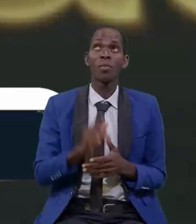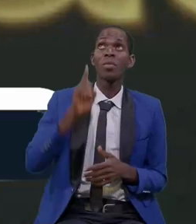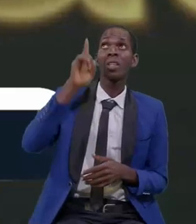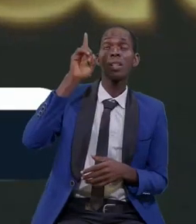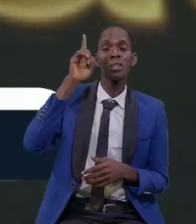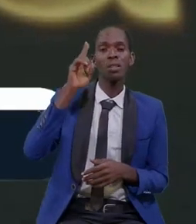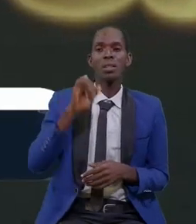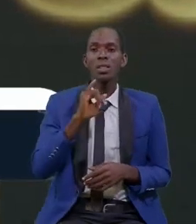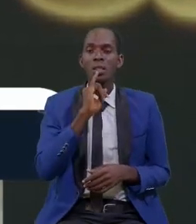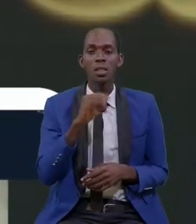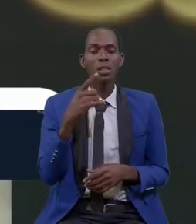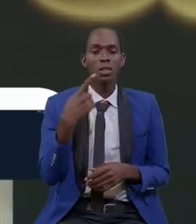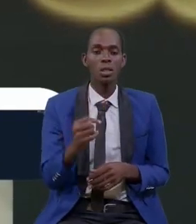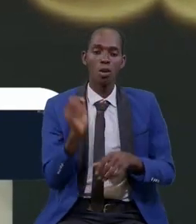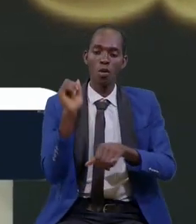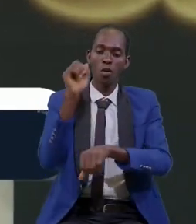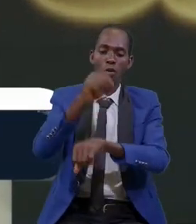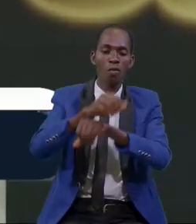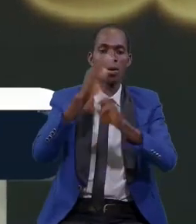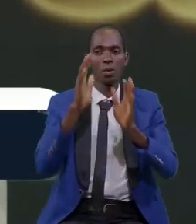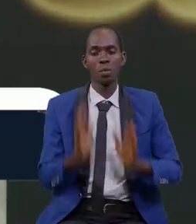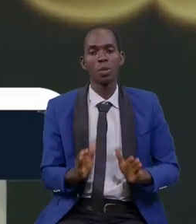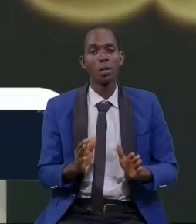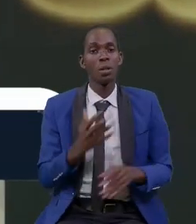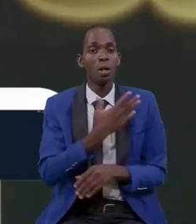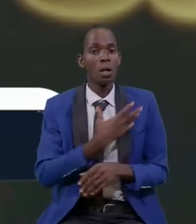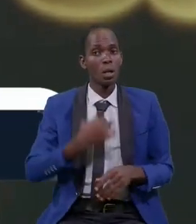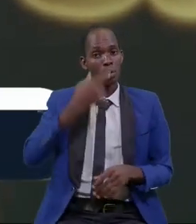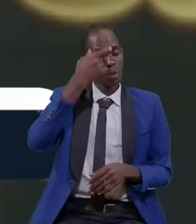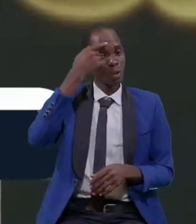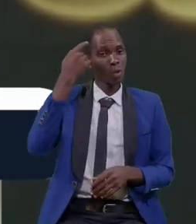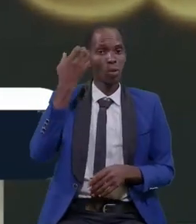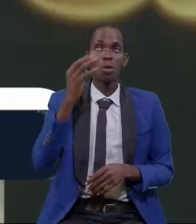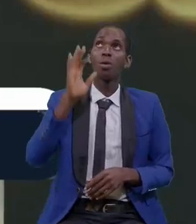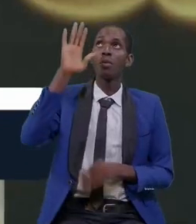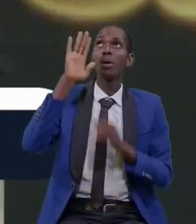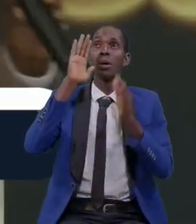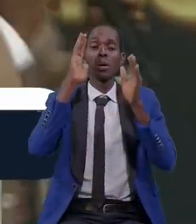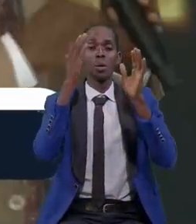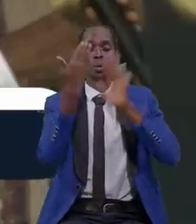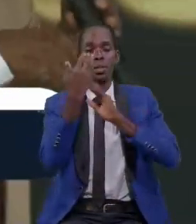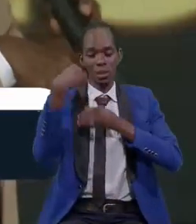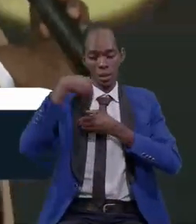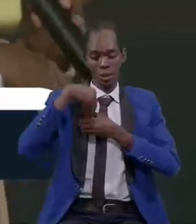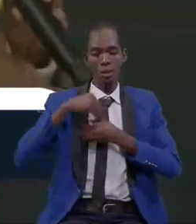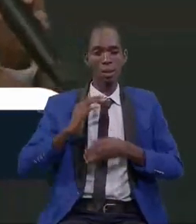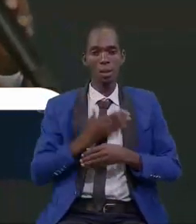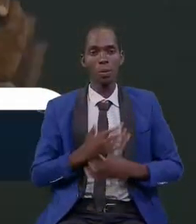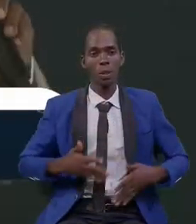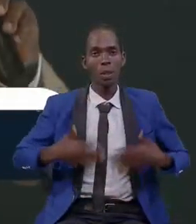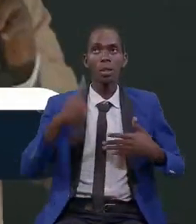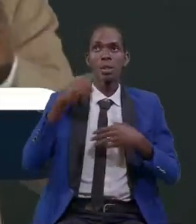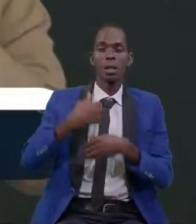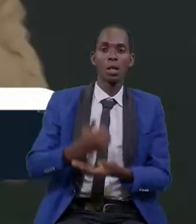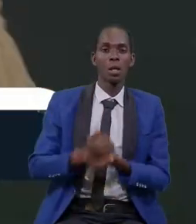nous donne la victoire sur le péché, le moi et Satan. Il est le vainqueur et par sa présence